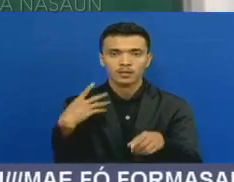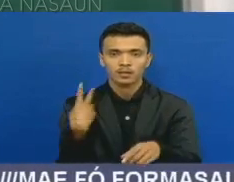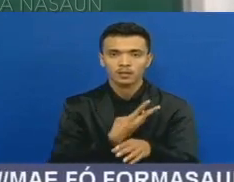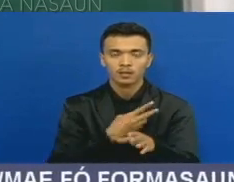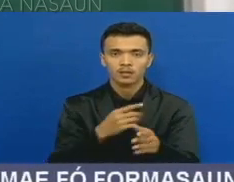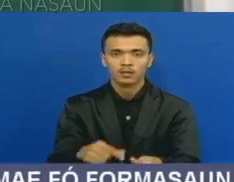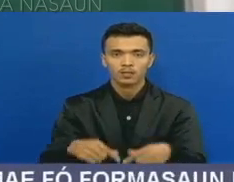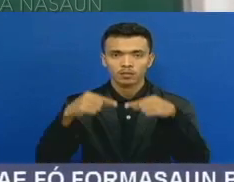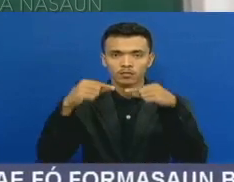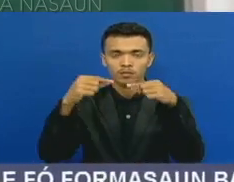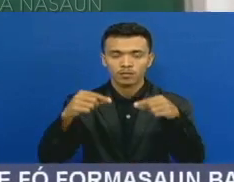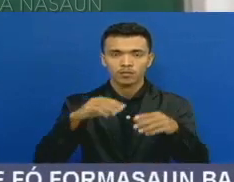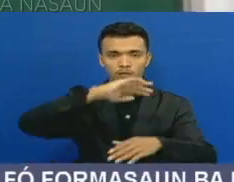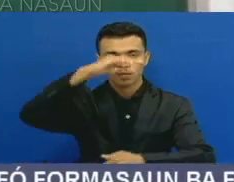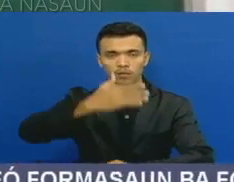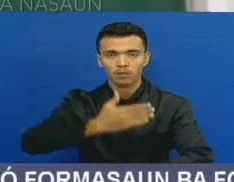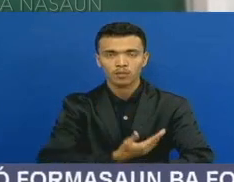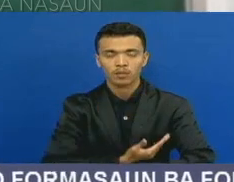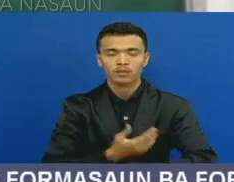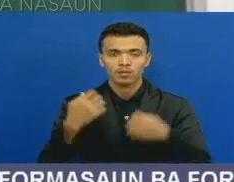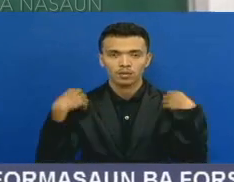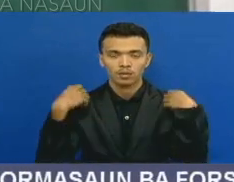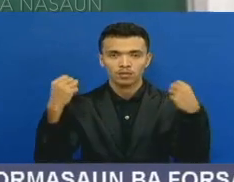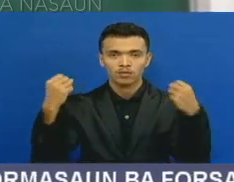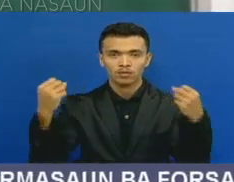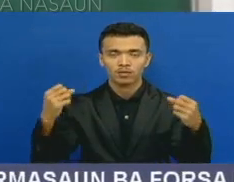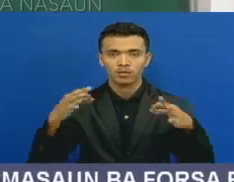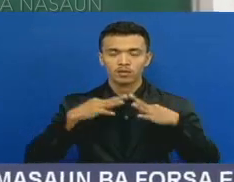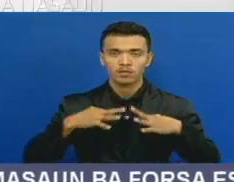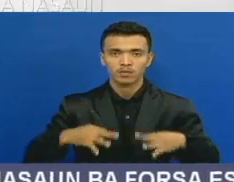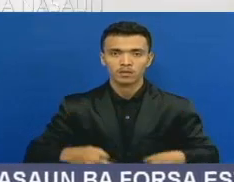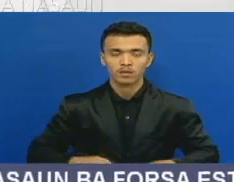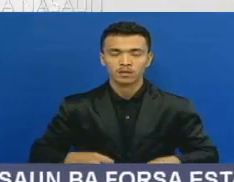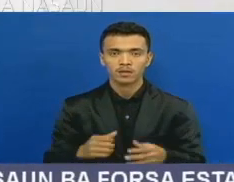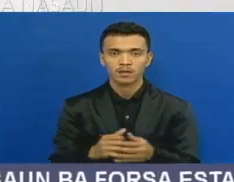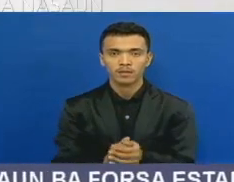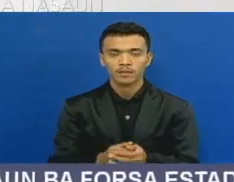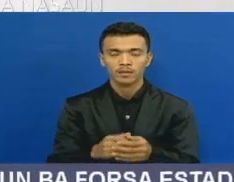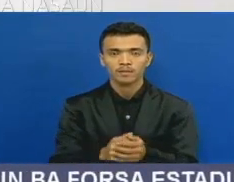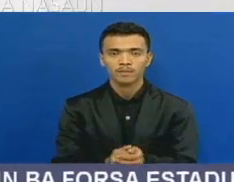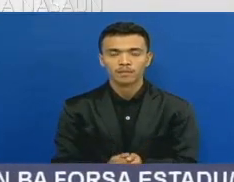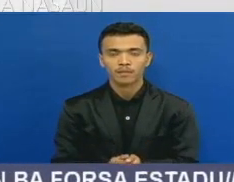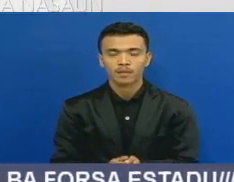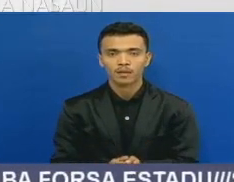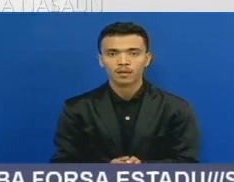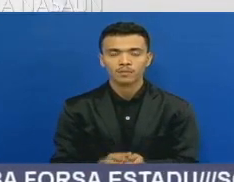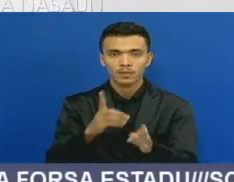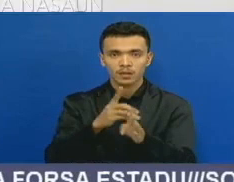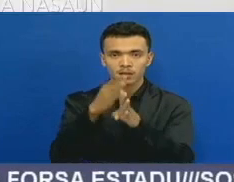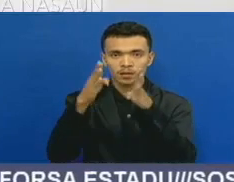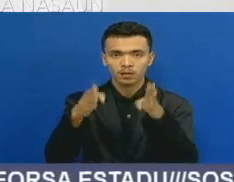ne wasira ko itu ne wasira forsa fisika para sira tu Iha Sorin Seluk,